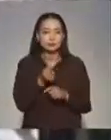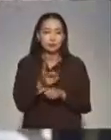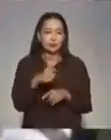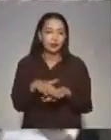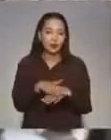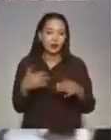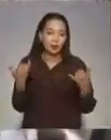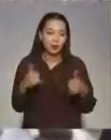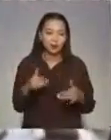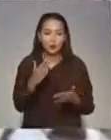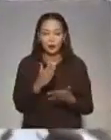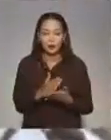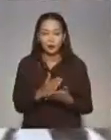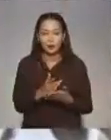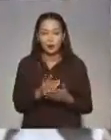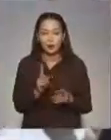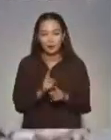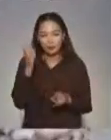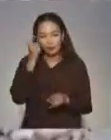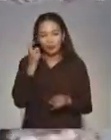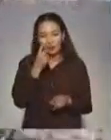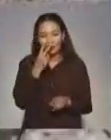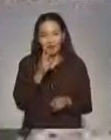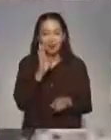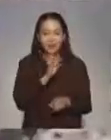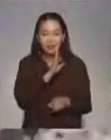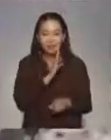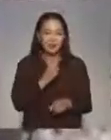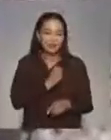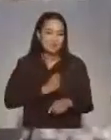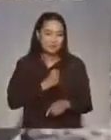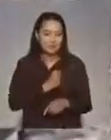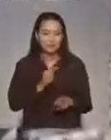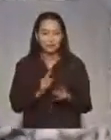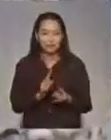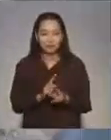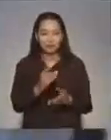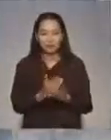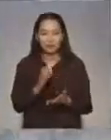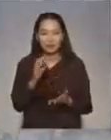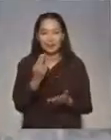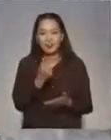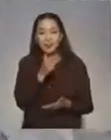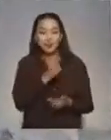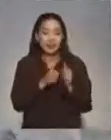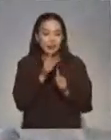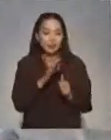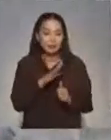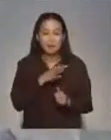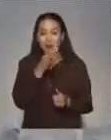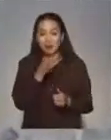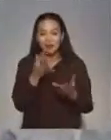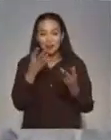адамды таң қалдырды. Жүректері елжіреп, ішімдікті серік еткен әйелді ақылға шақыруға тырысты. Бұл әлеуметтік эксперимент екенін айтқан